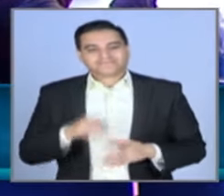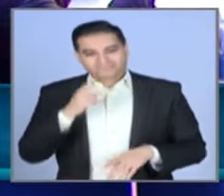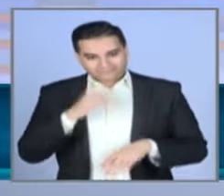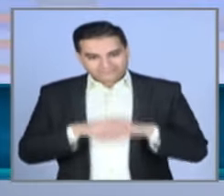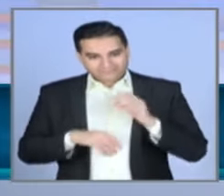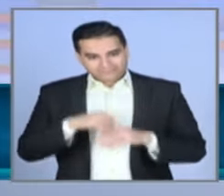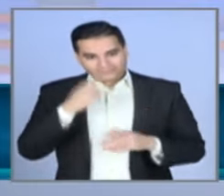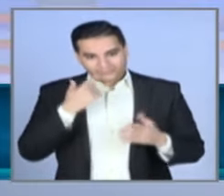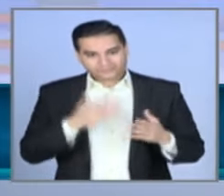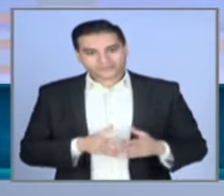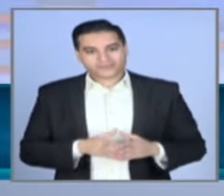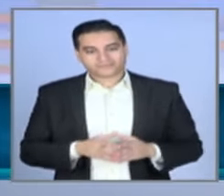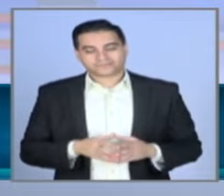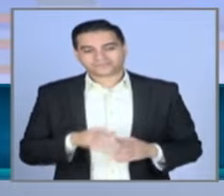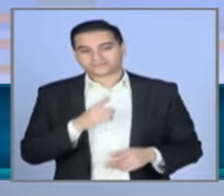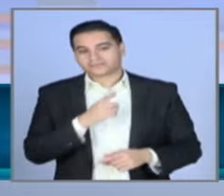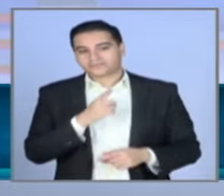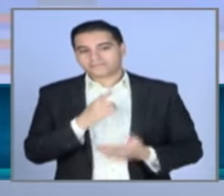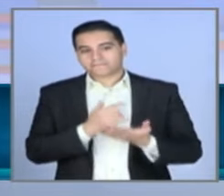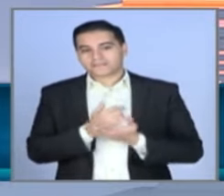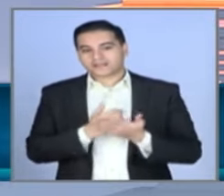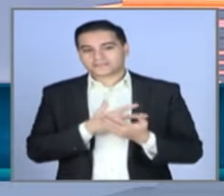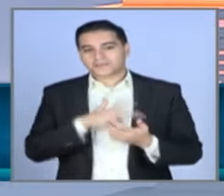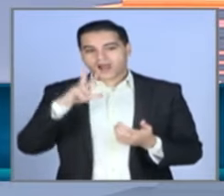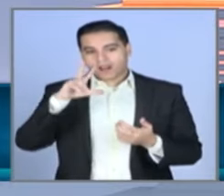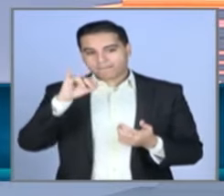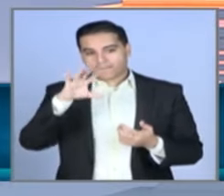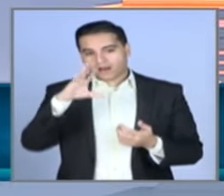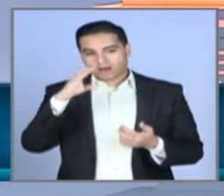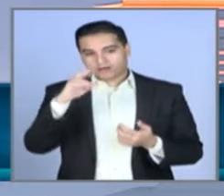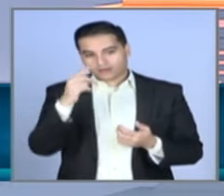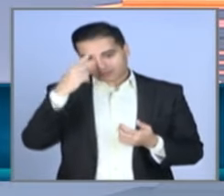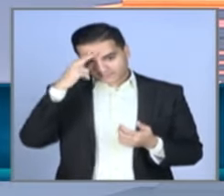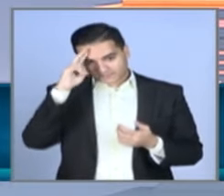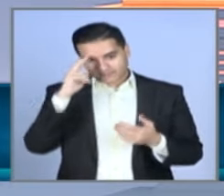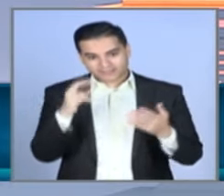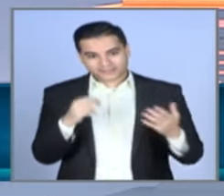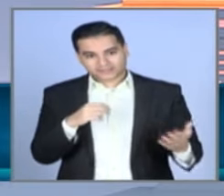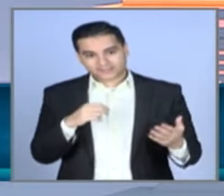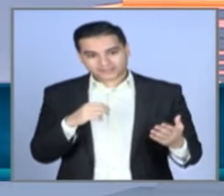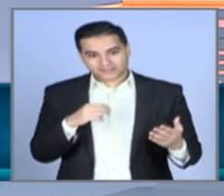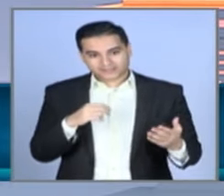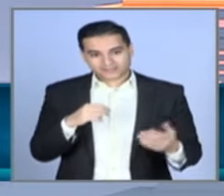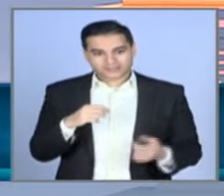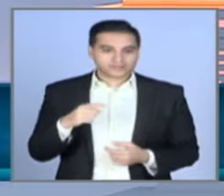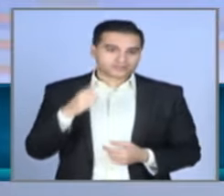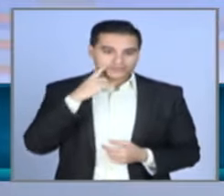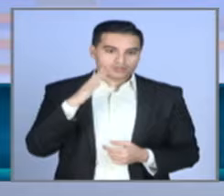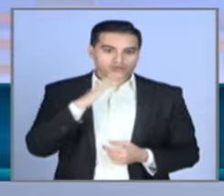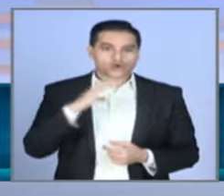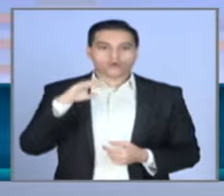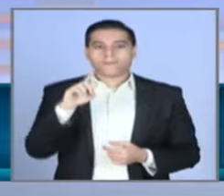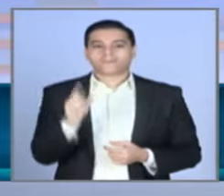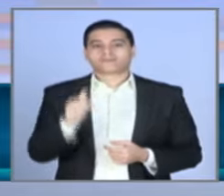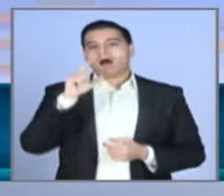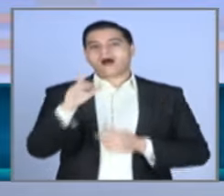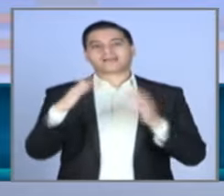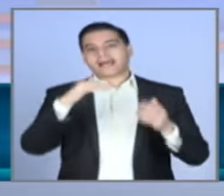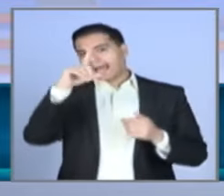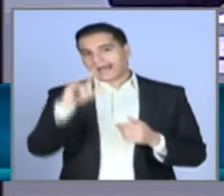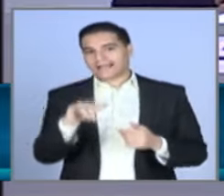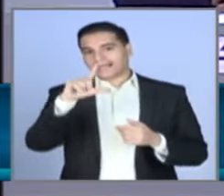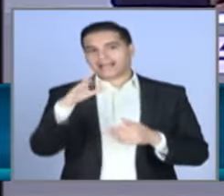بقى؟ مدرسة المهجر. مين؟ جبران. جبران خليل جبران. جبران خليل جبران